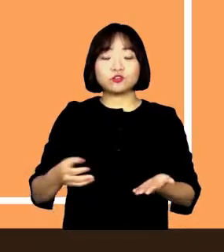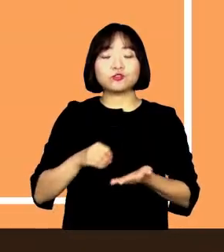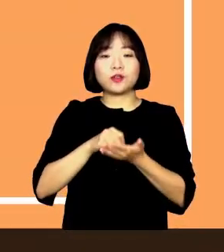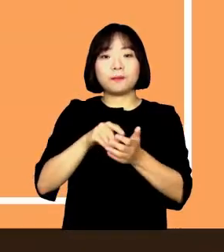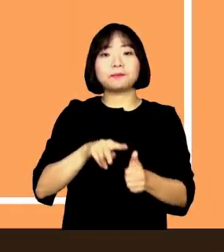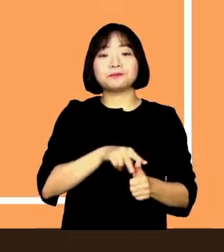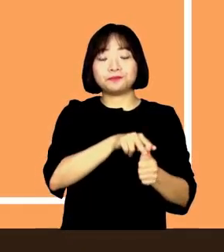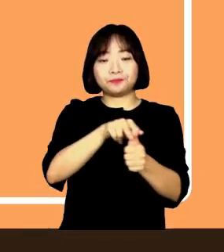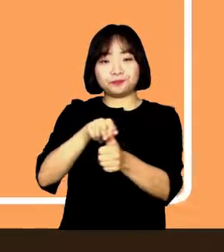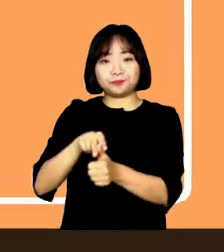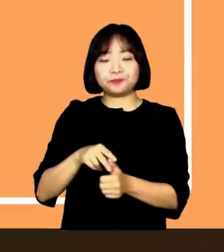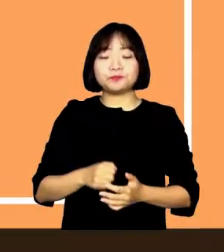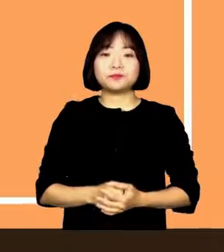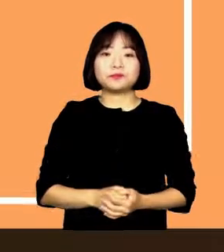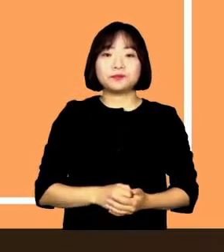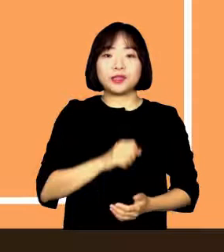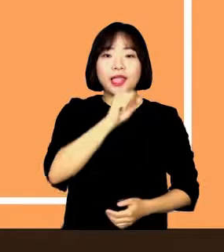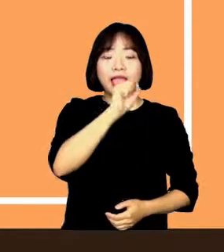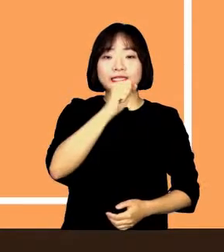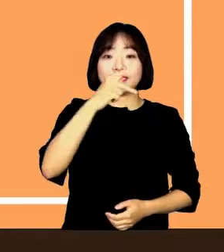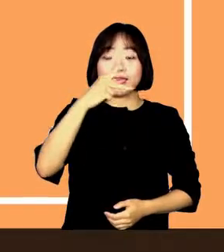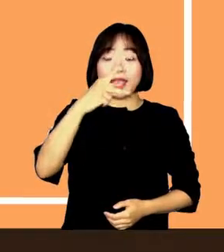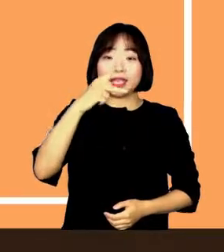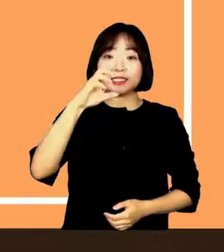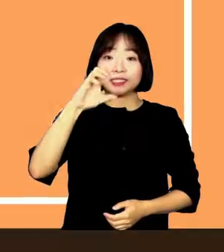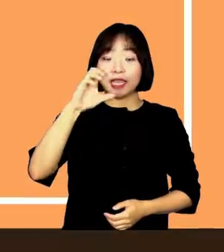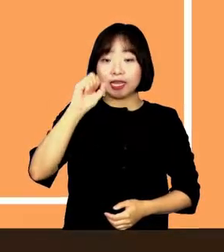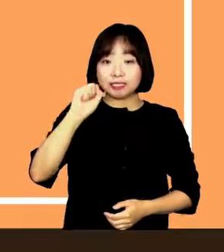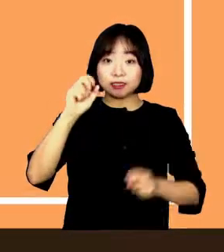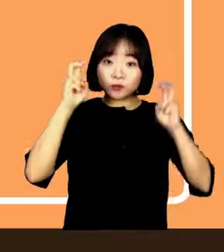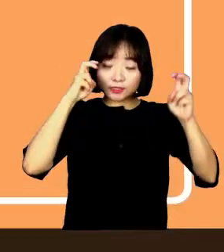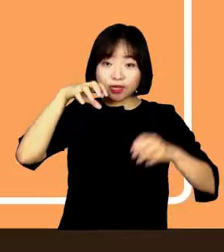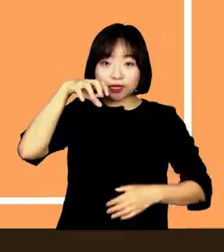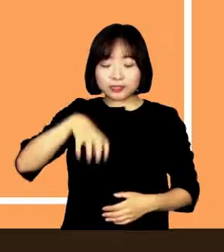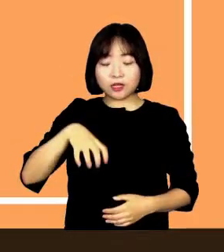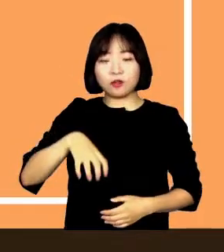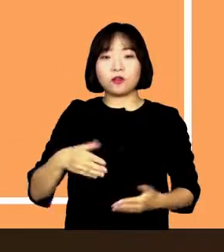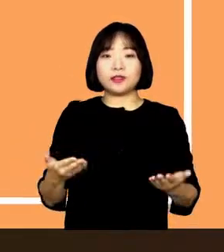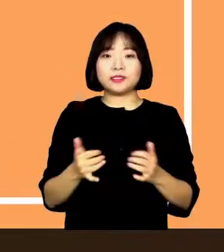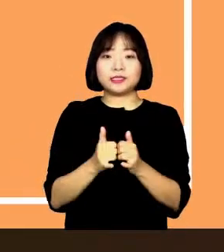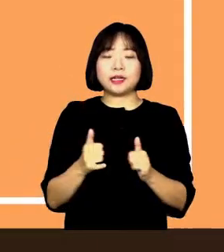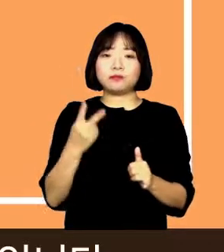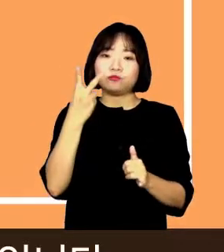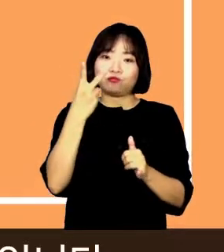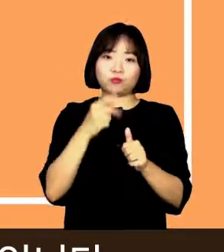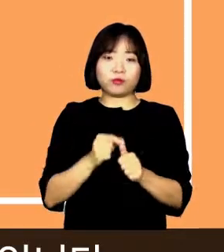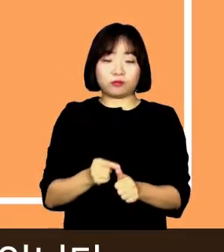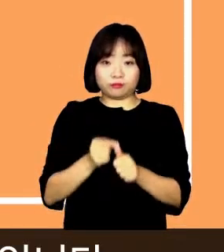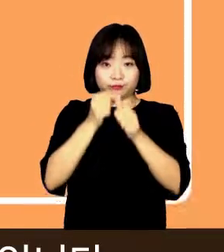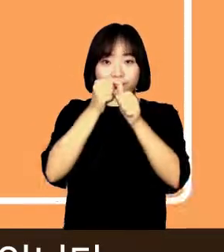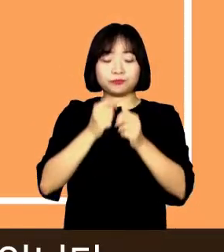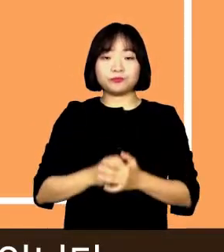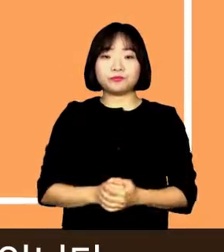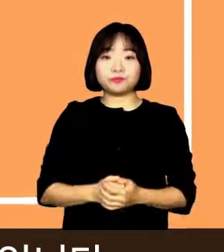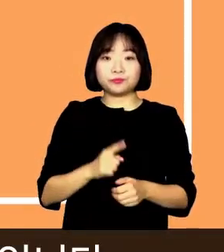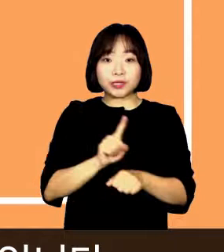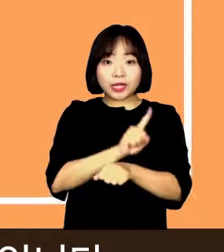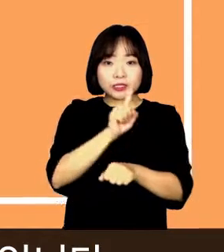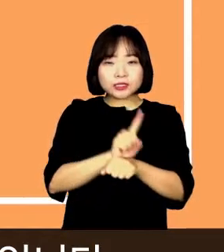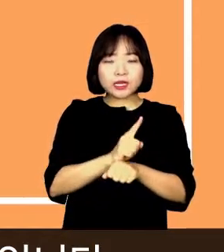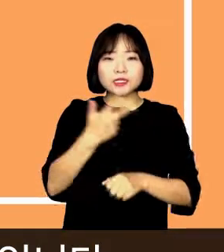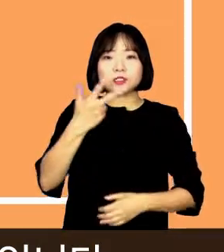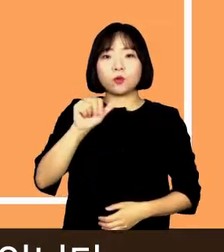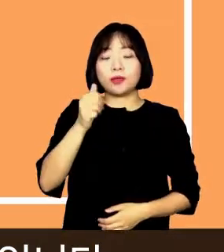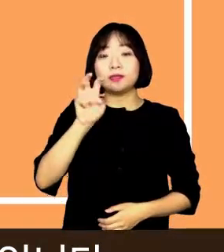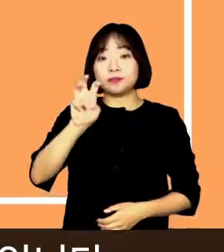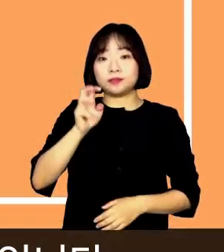취업 정보입니다. 주식회사 SKCS에서 제조 단순종사원 2명을 모집합니다. 임금은 시급